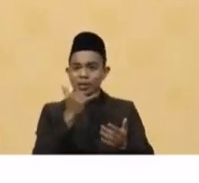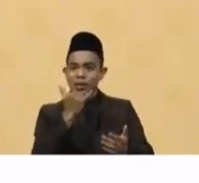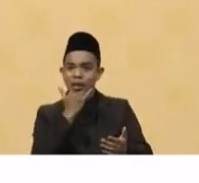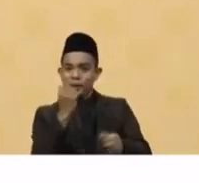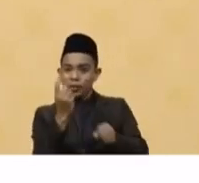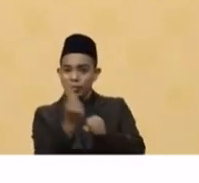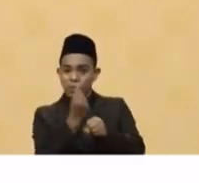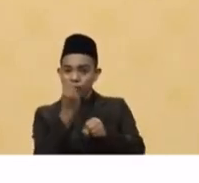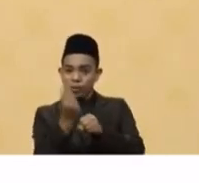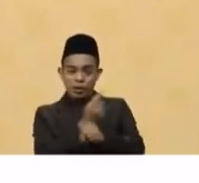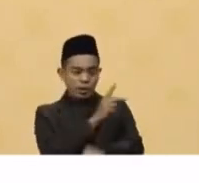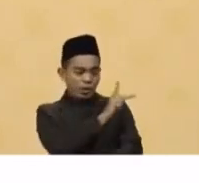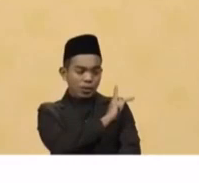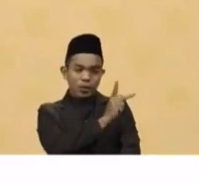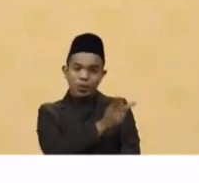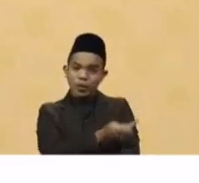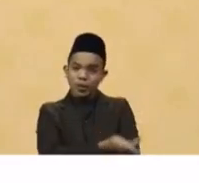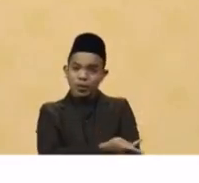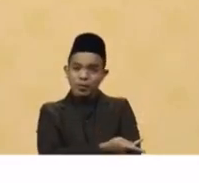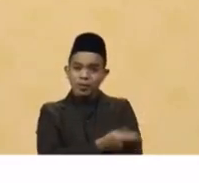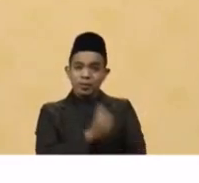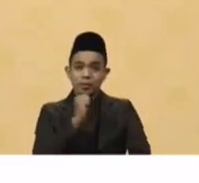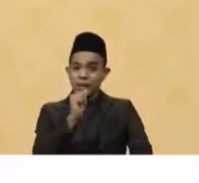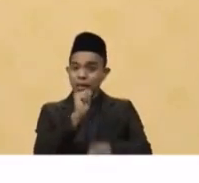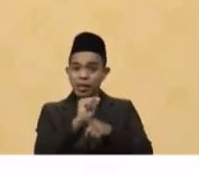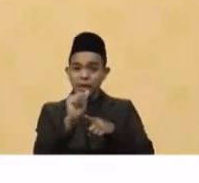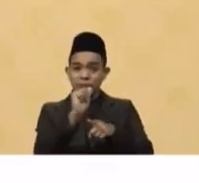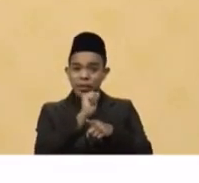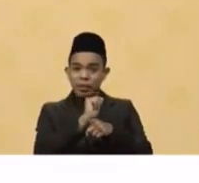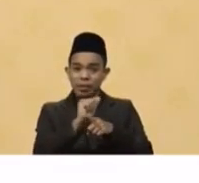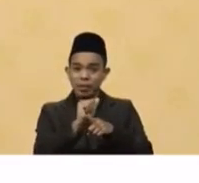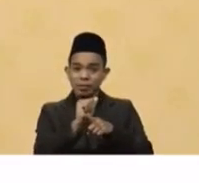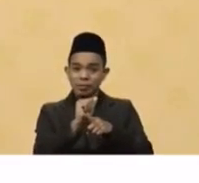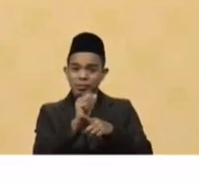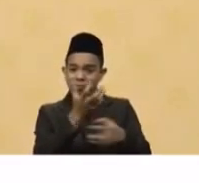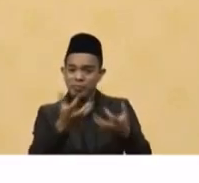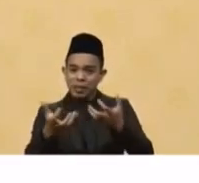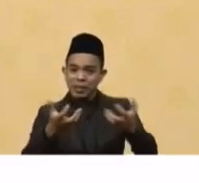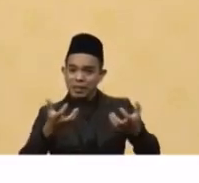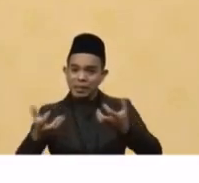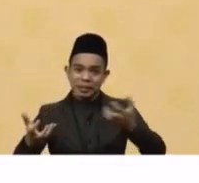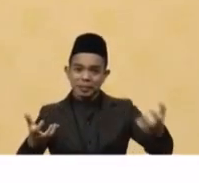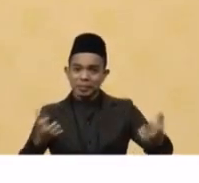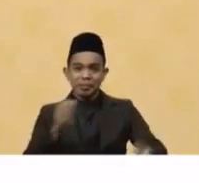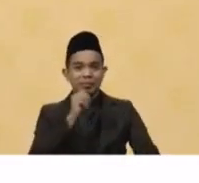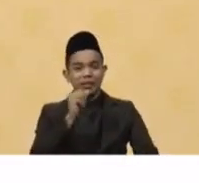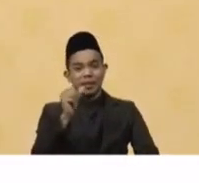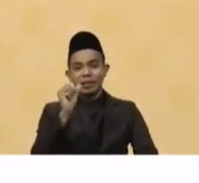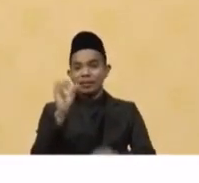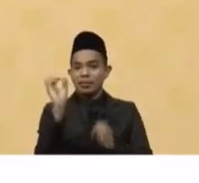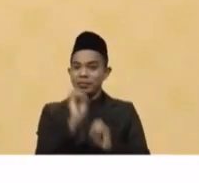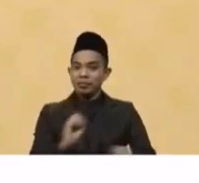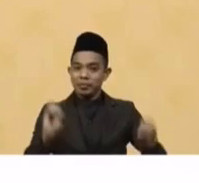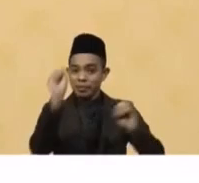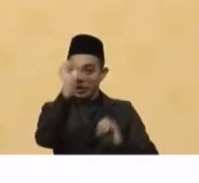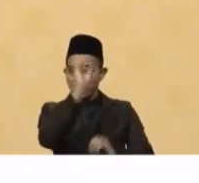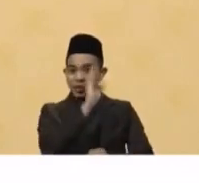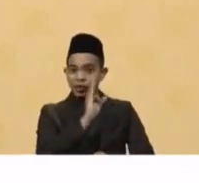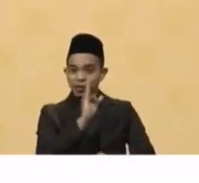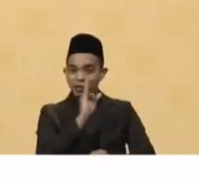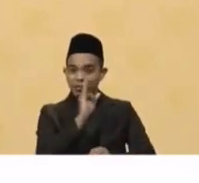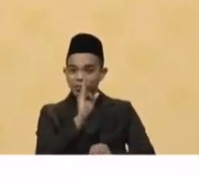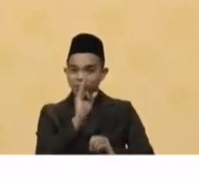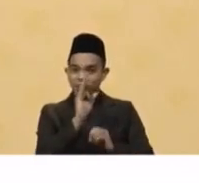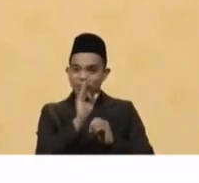kuasa, tidak mengamalkan nepotisme dan tidak bersifat pecah amanah.